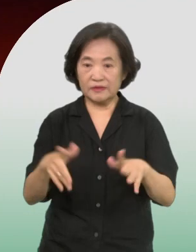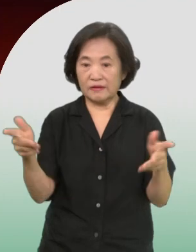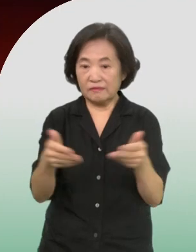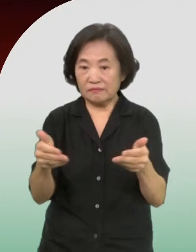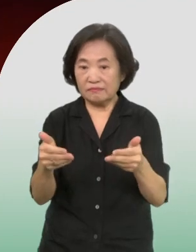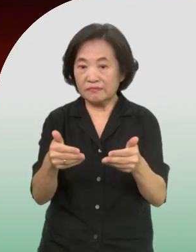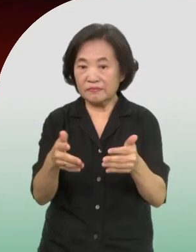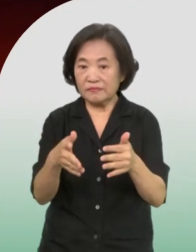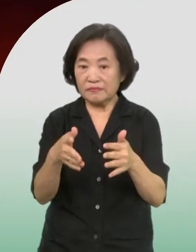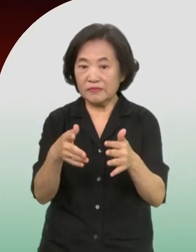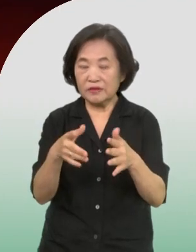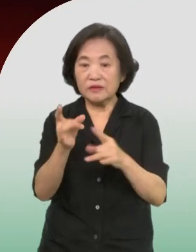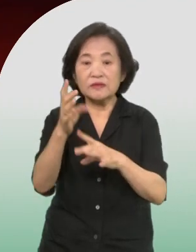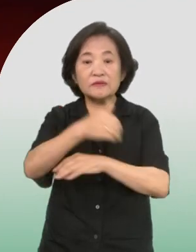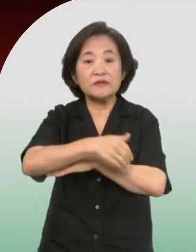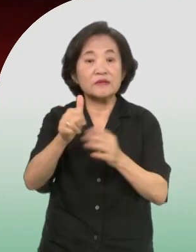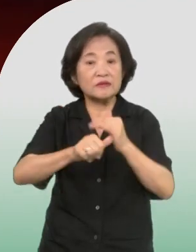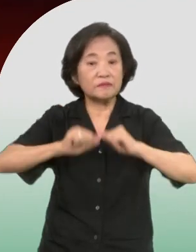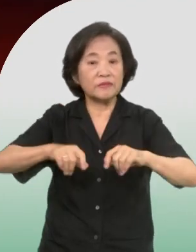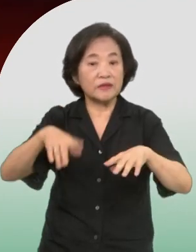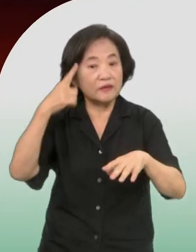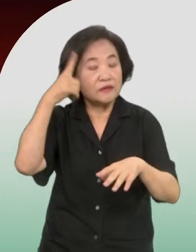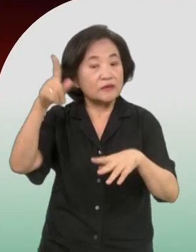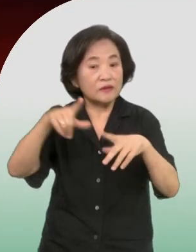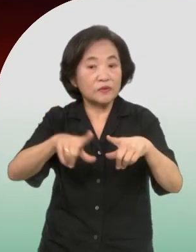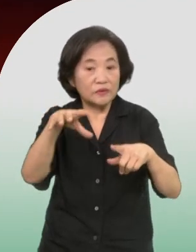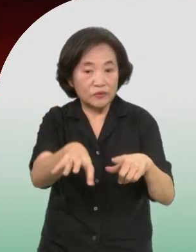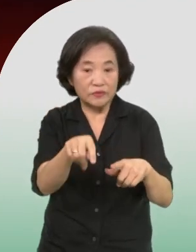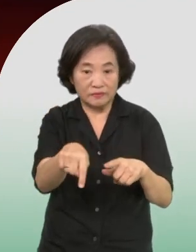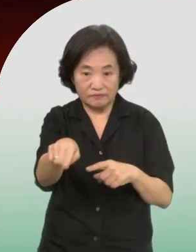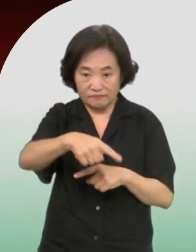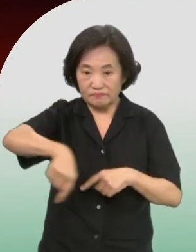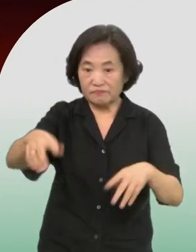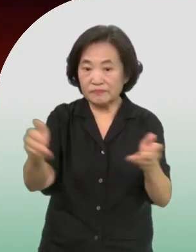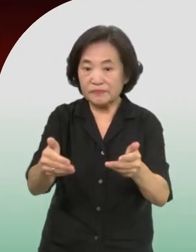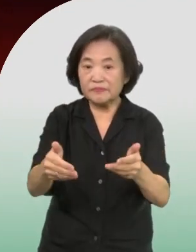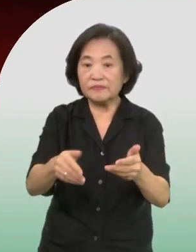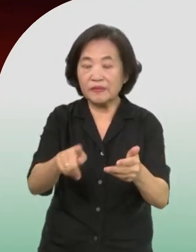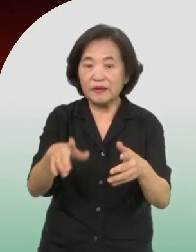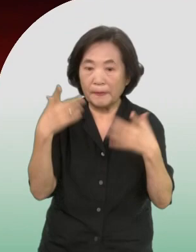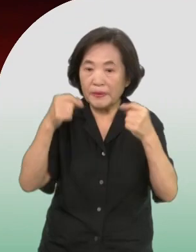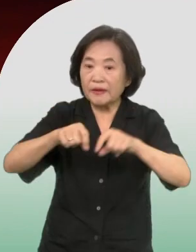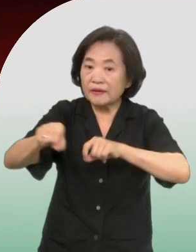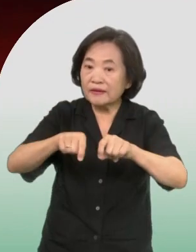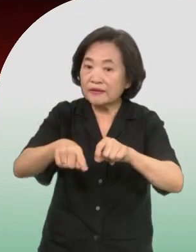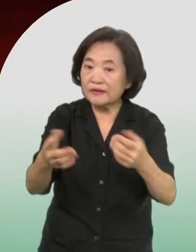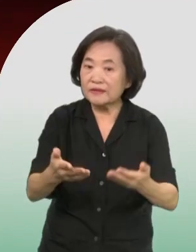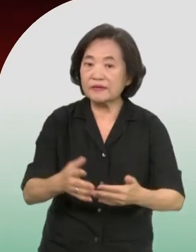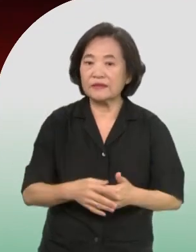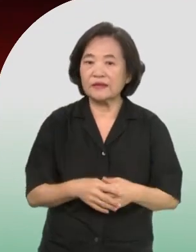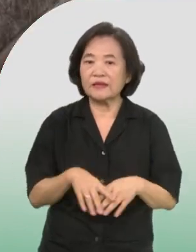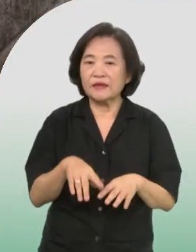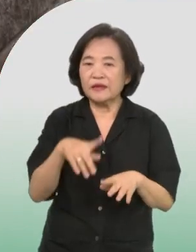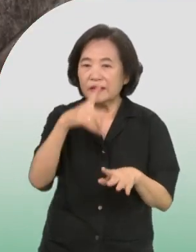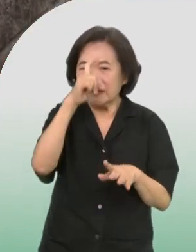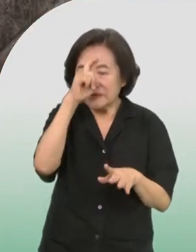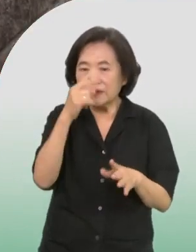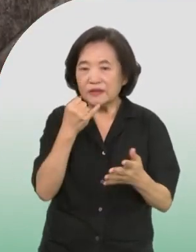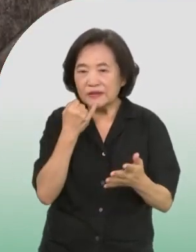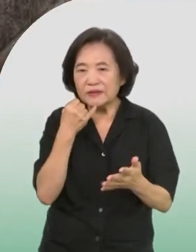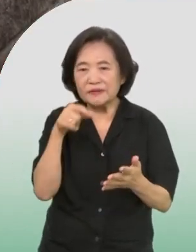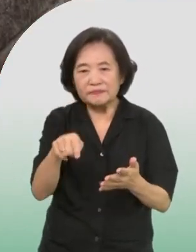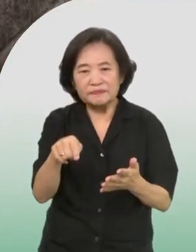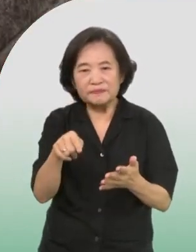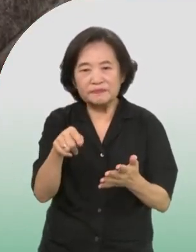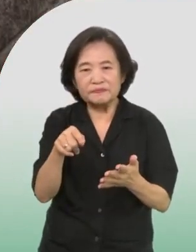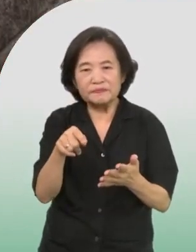行中的这个新竹县立生命纪念园区新建实质规划案哦。我们建议这个